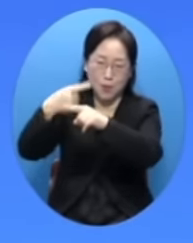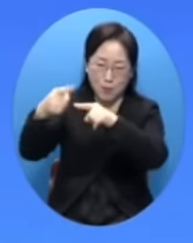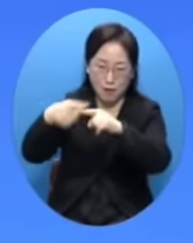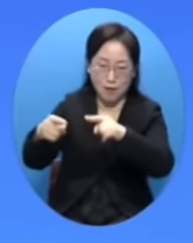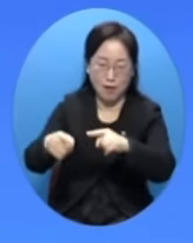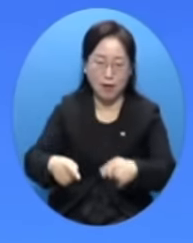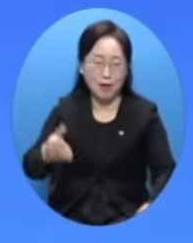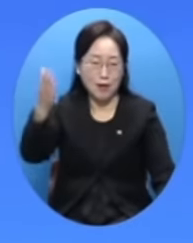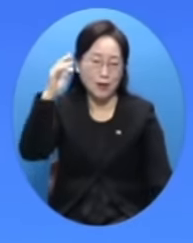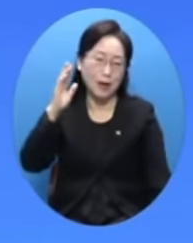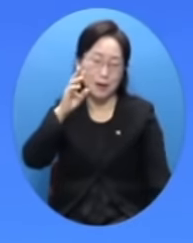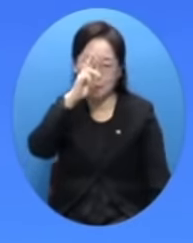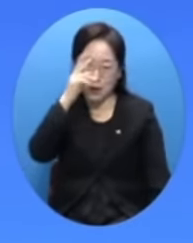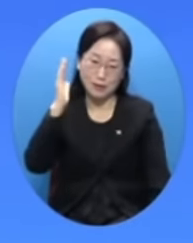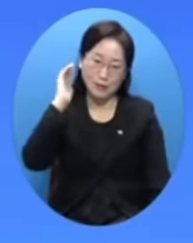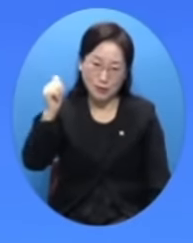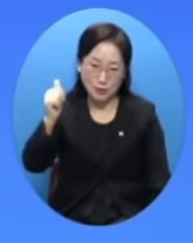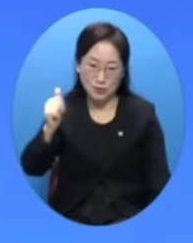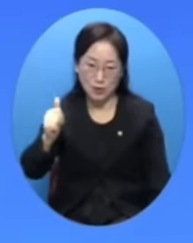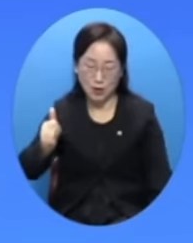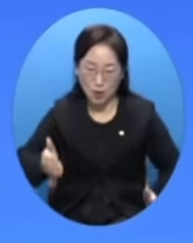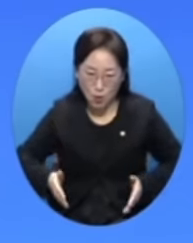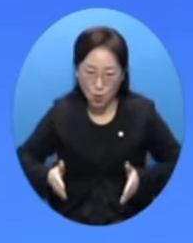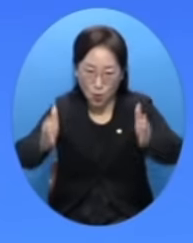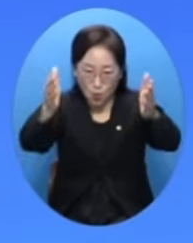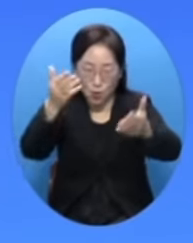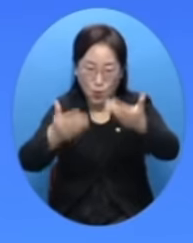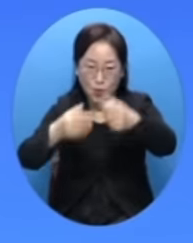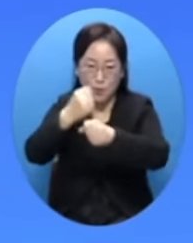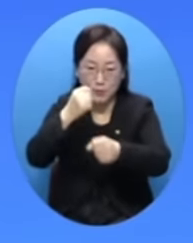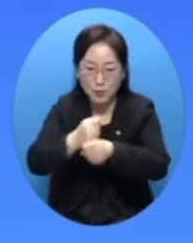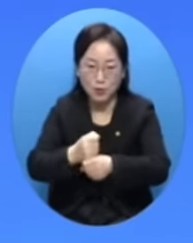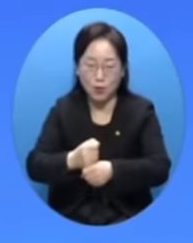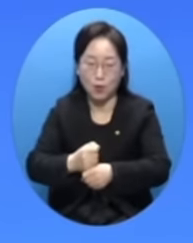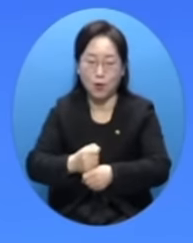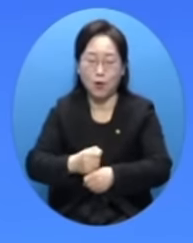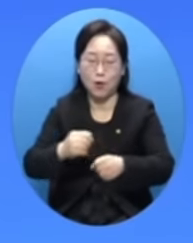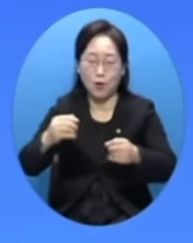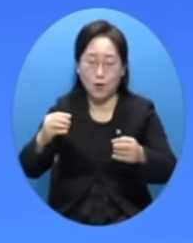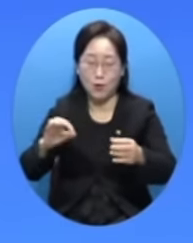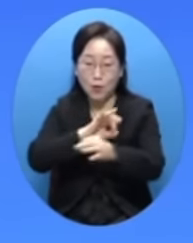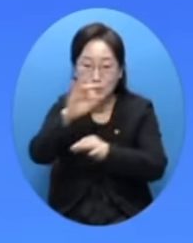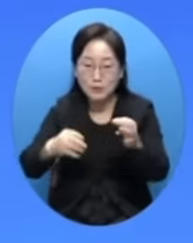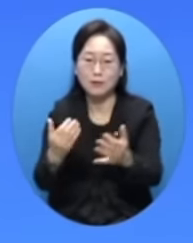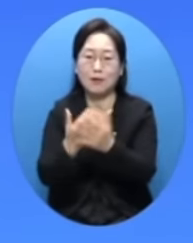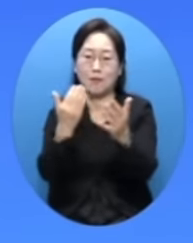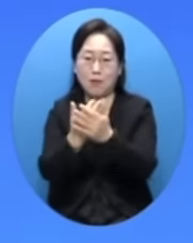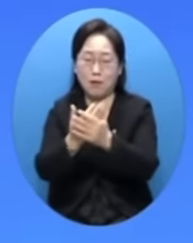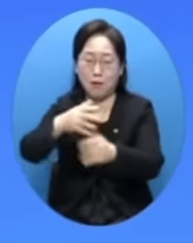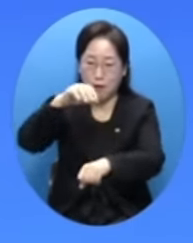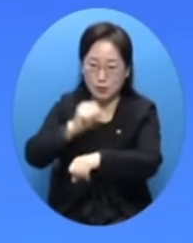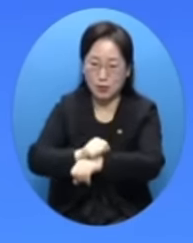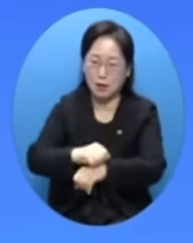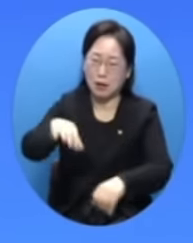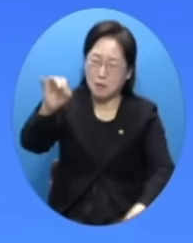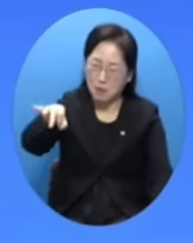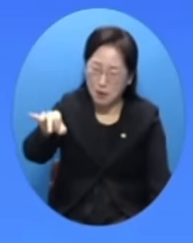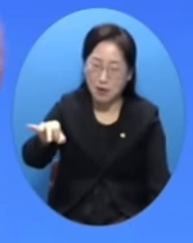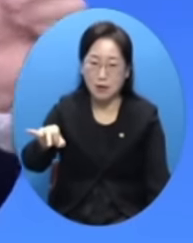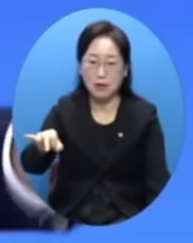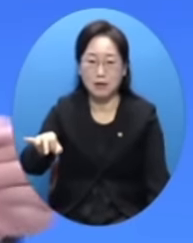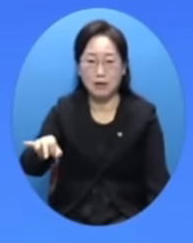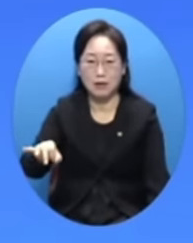그래서고 고경 계획했던 것 그것을 우리가 너무 과소평가한 부분이 있습니다